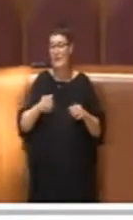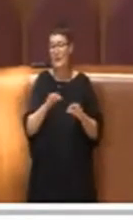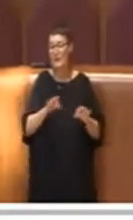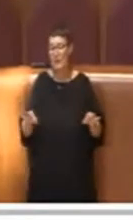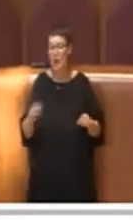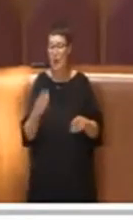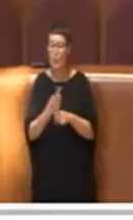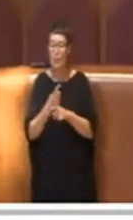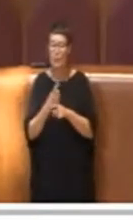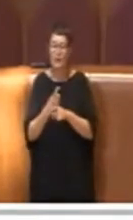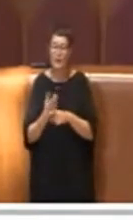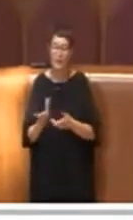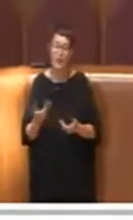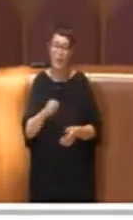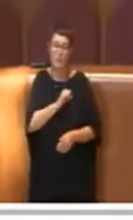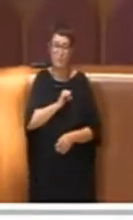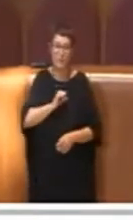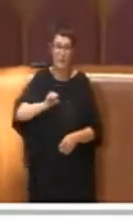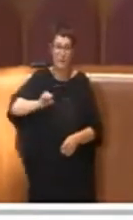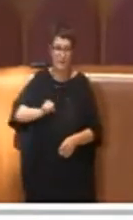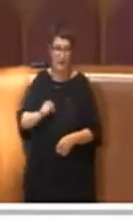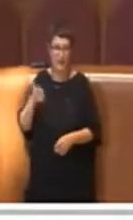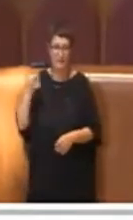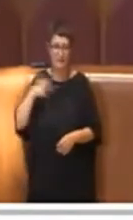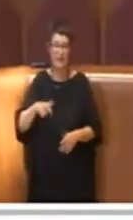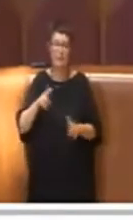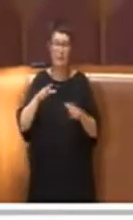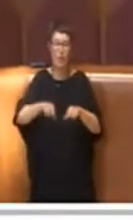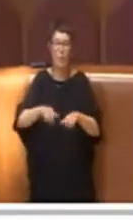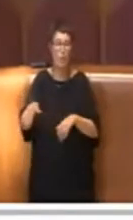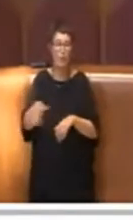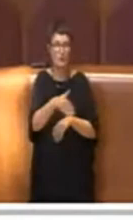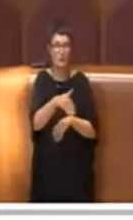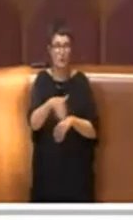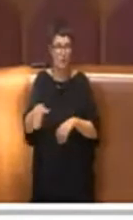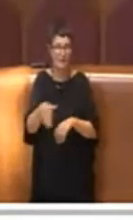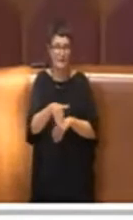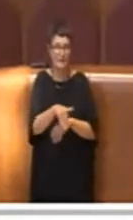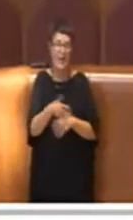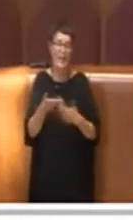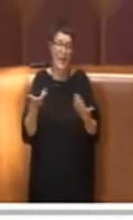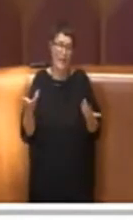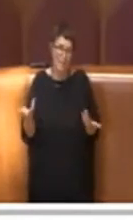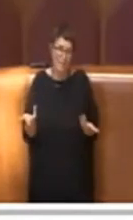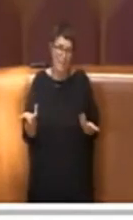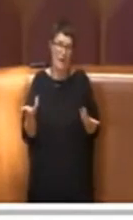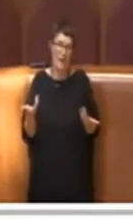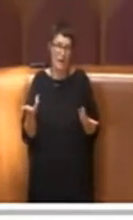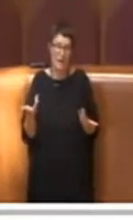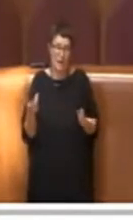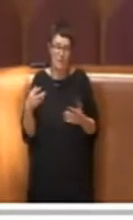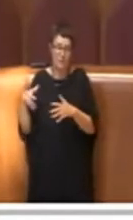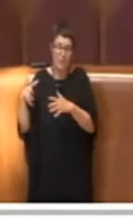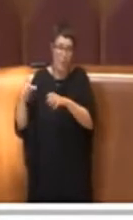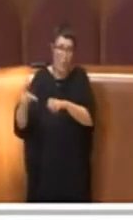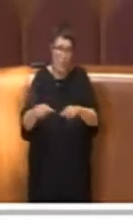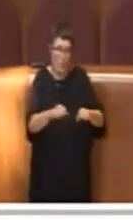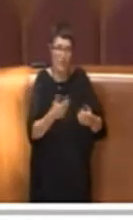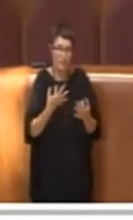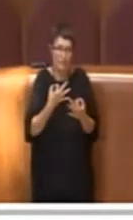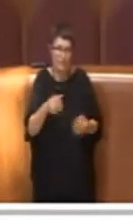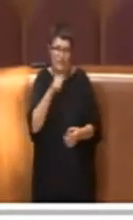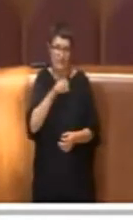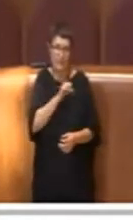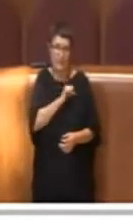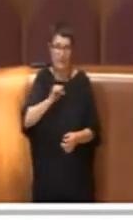diverso dalla norma ordinaria, si potranno salvare posti di lavoro e salvare dei locali che